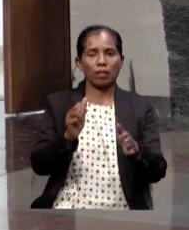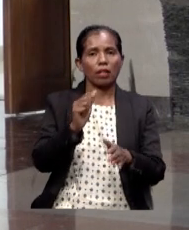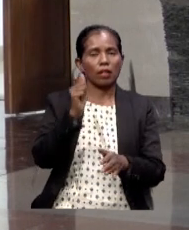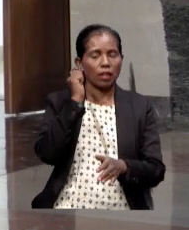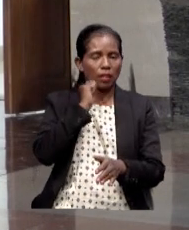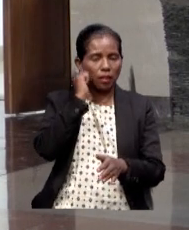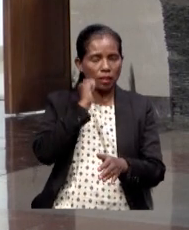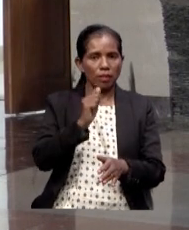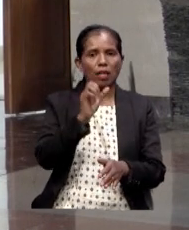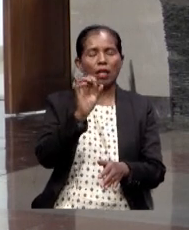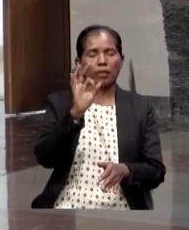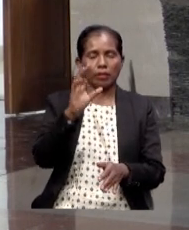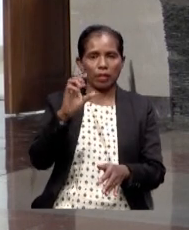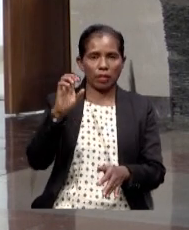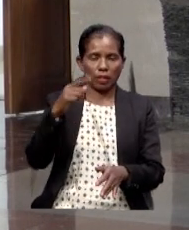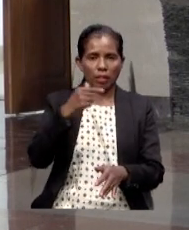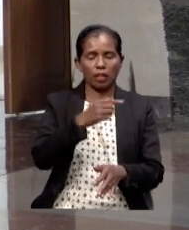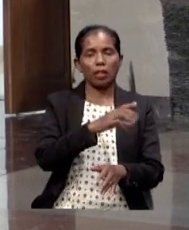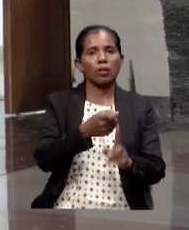Afrika Republik